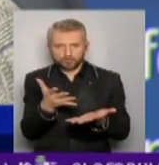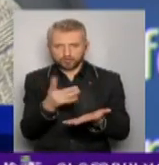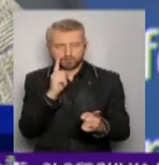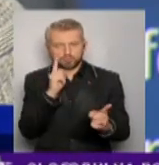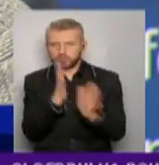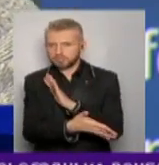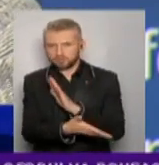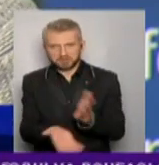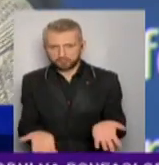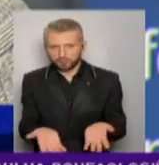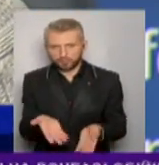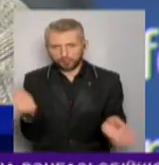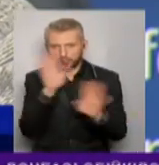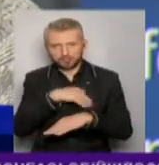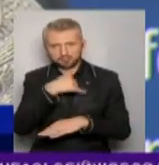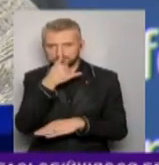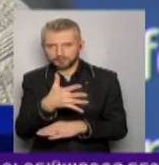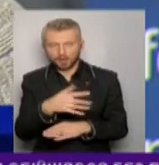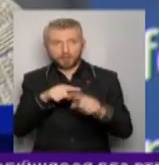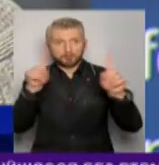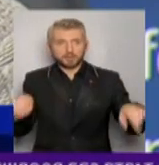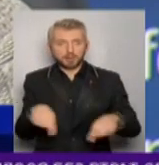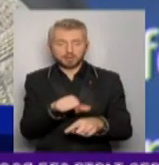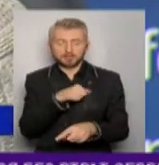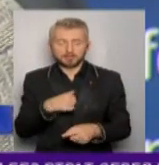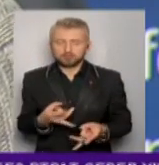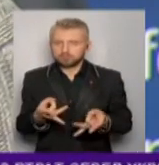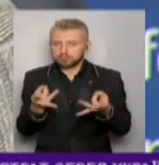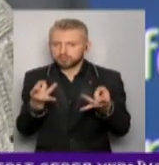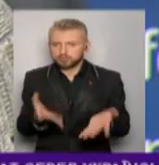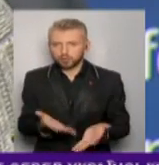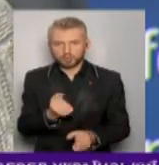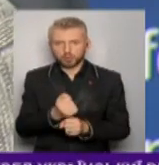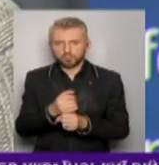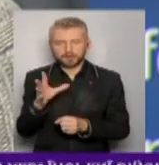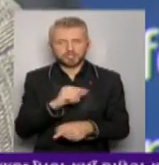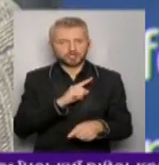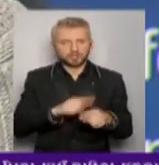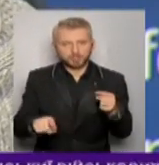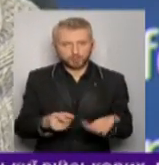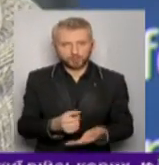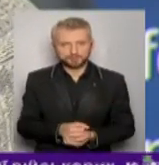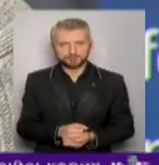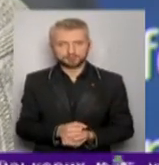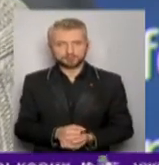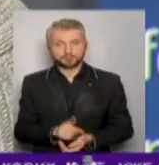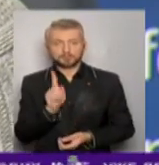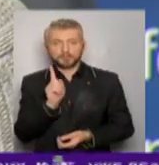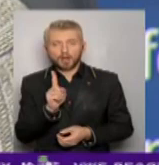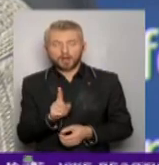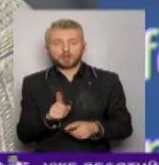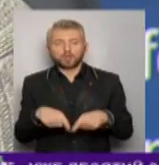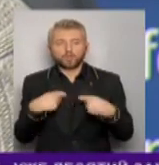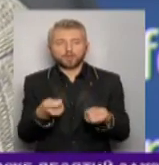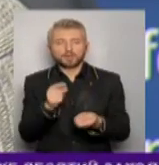цього. Плакати саме це дуже простий засіб зробити все швидко, але донести цю